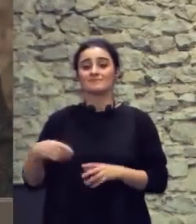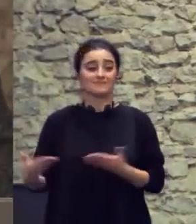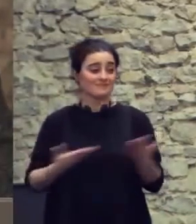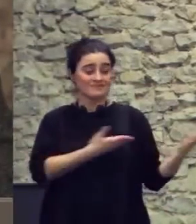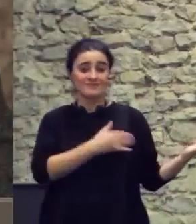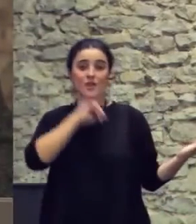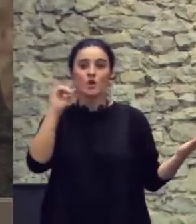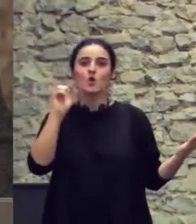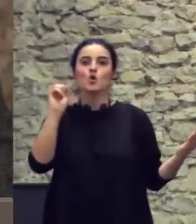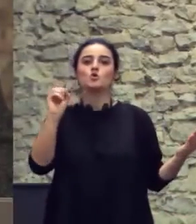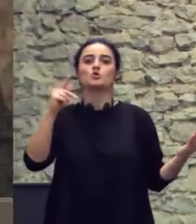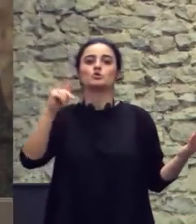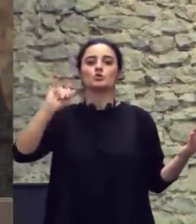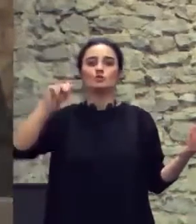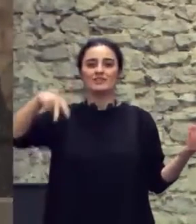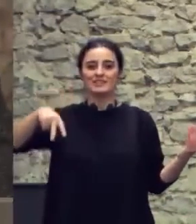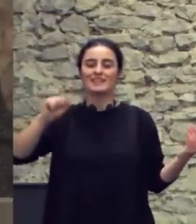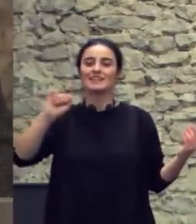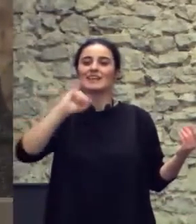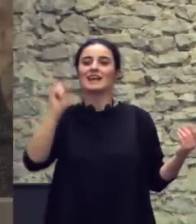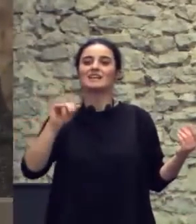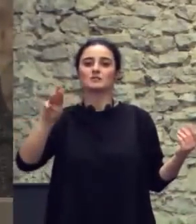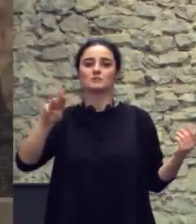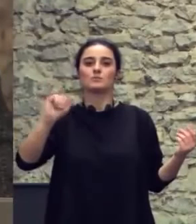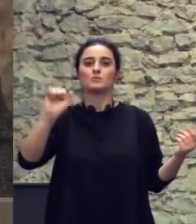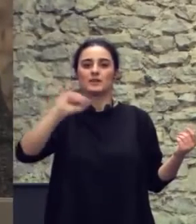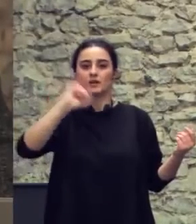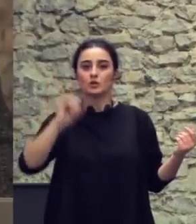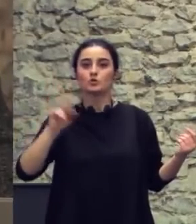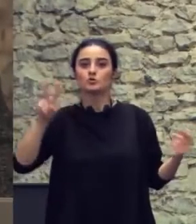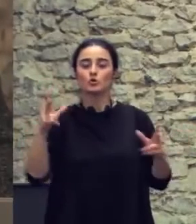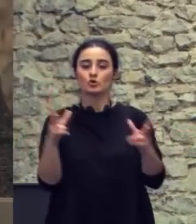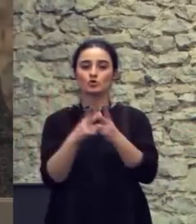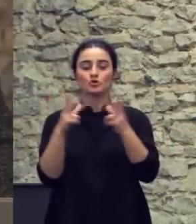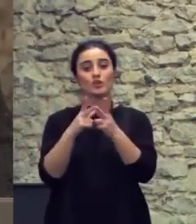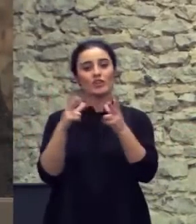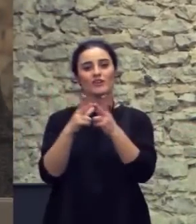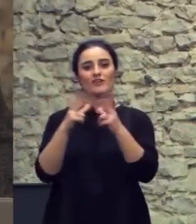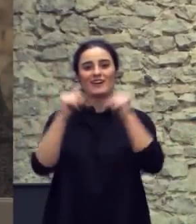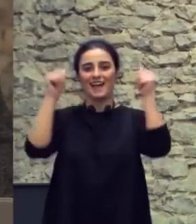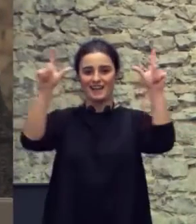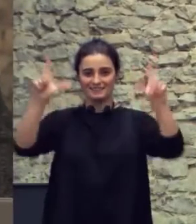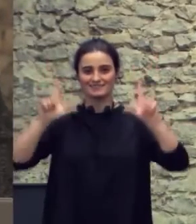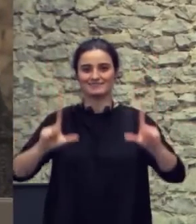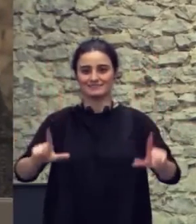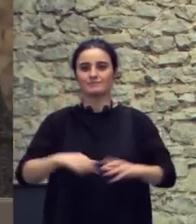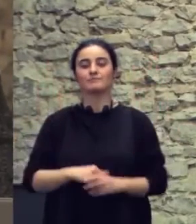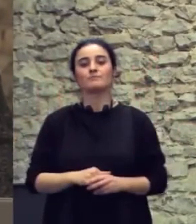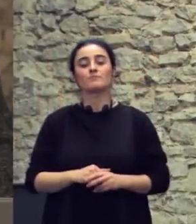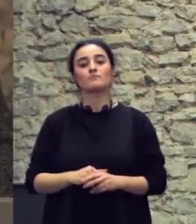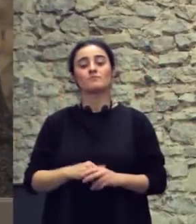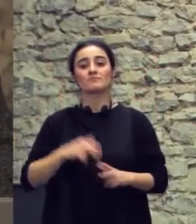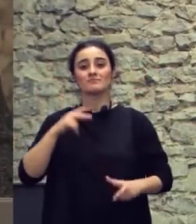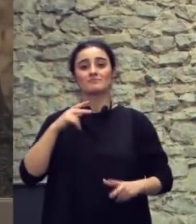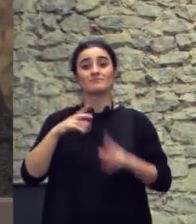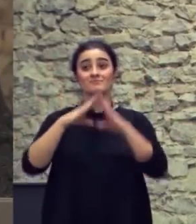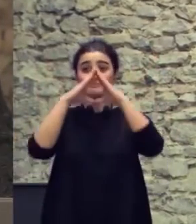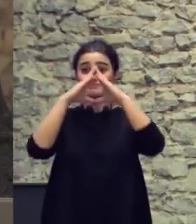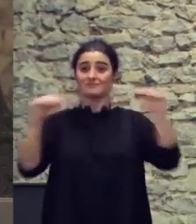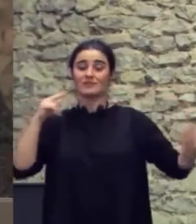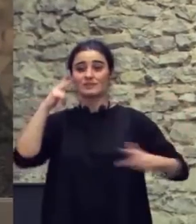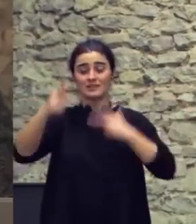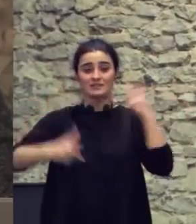daukagu Jokin Azpiazu, soziologian lizentziatua, Euskal Herriko Unibertsitateko Feminismoa